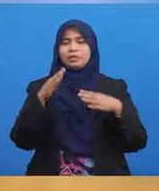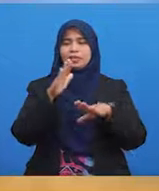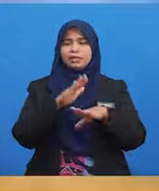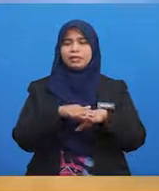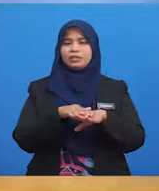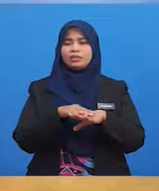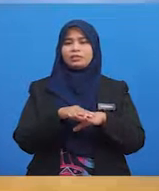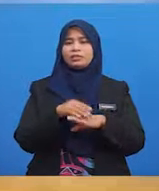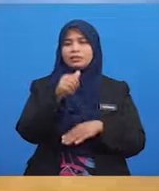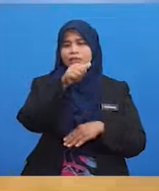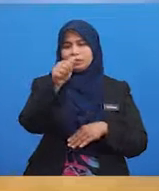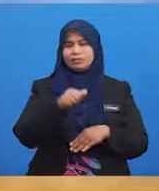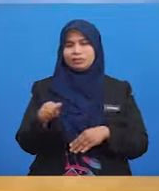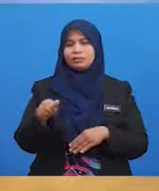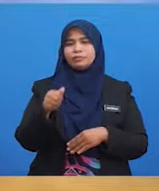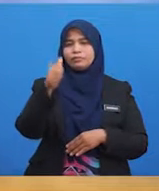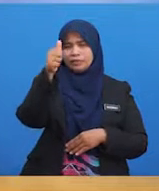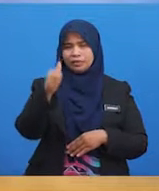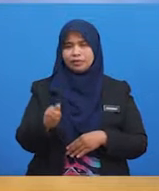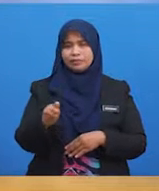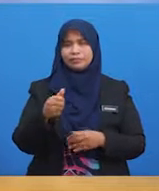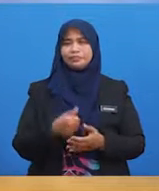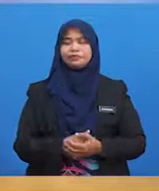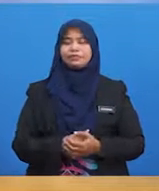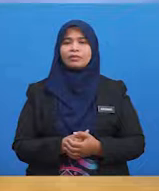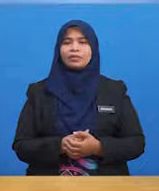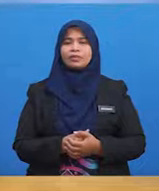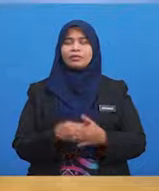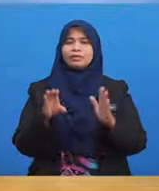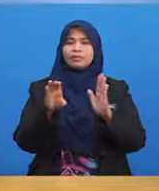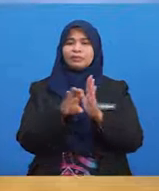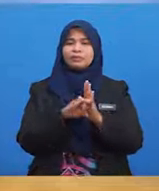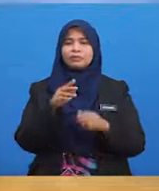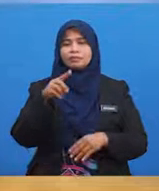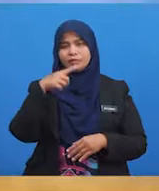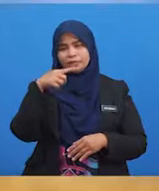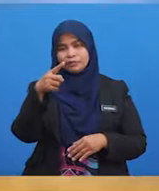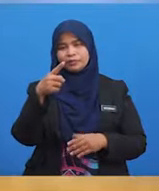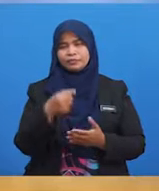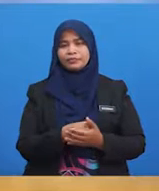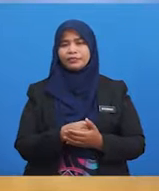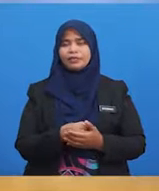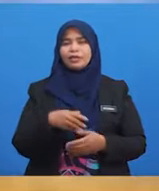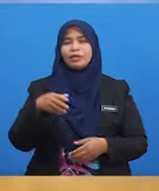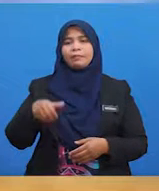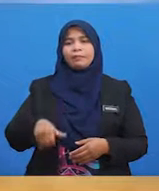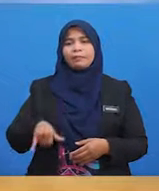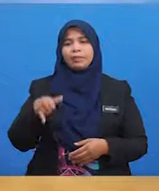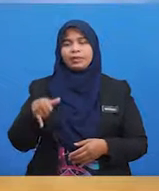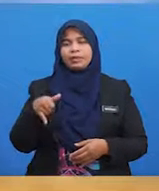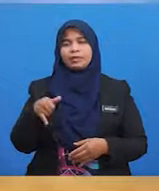atas huruf alif. Contoh berikutnya. Beg